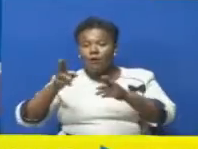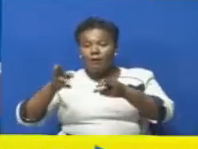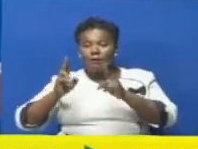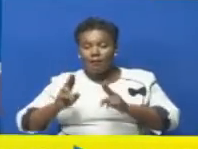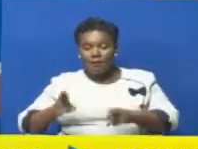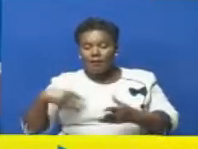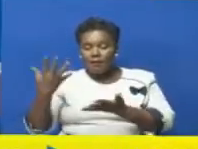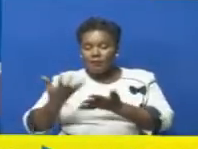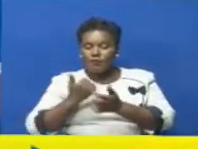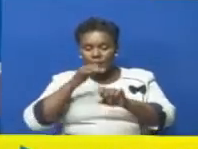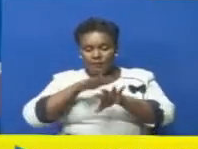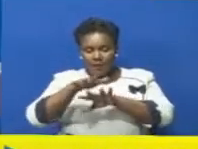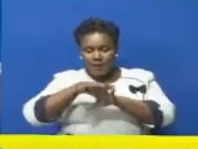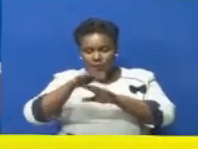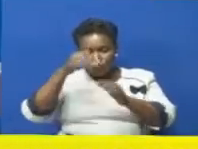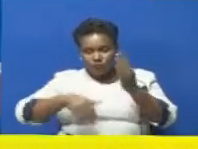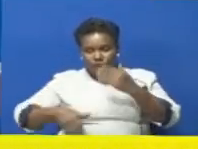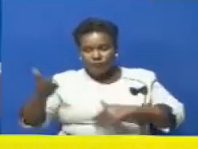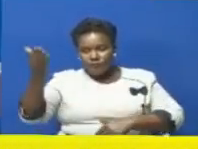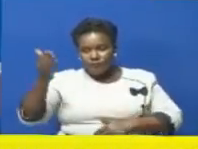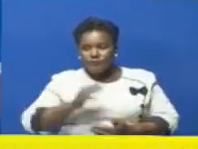mwanahabari wetu Charles Mbea.